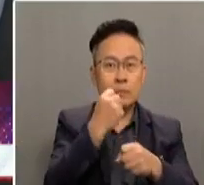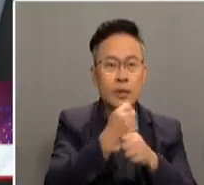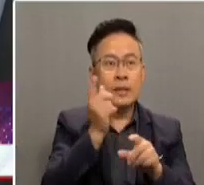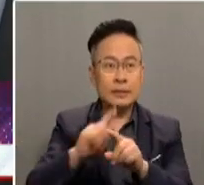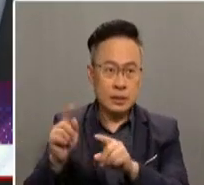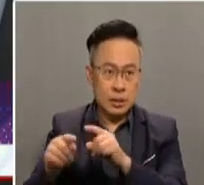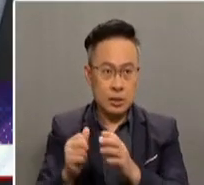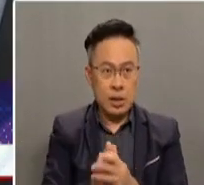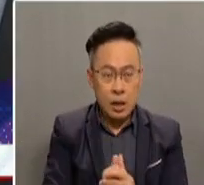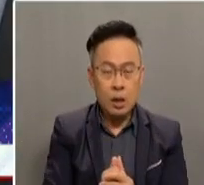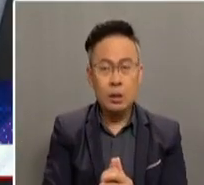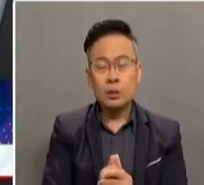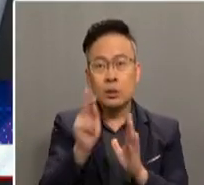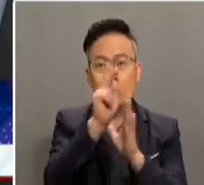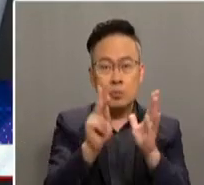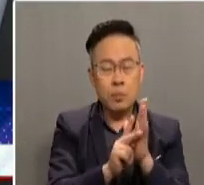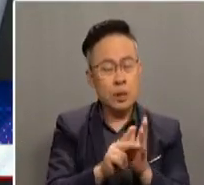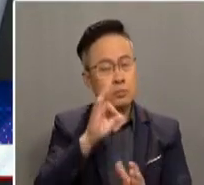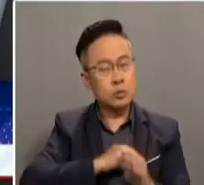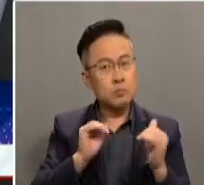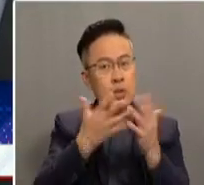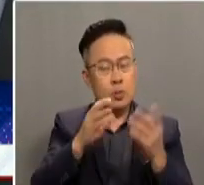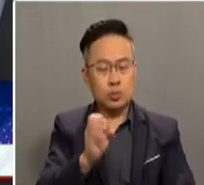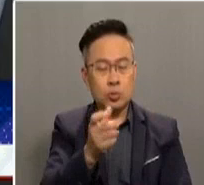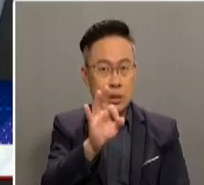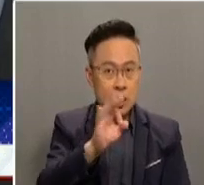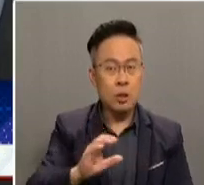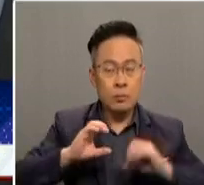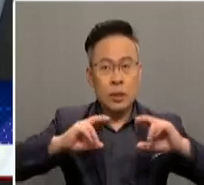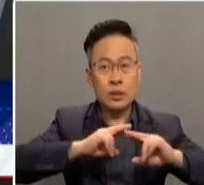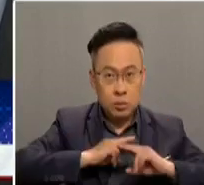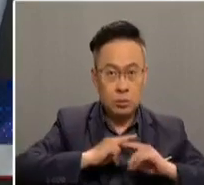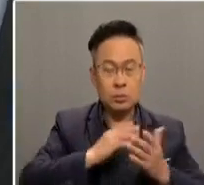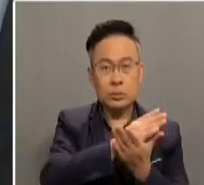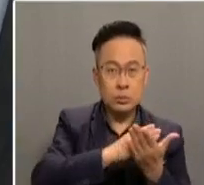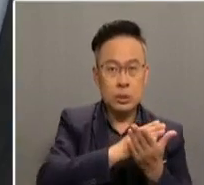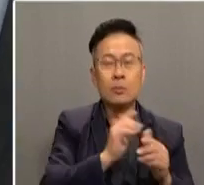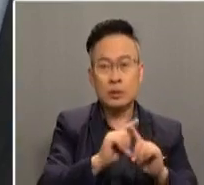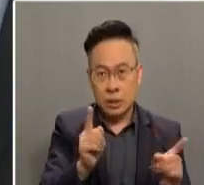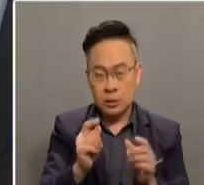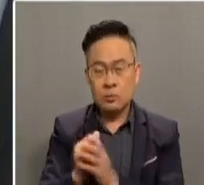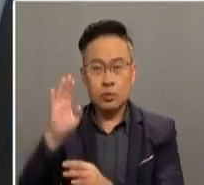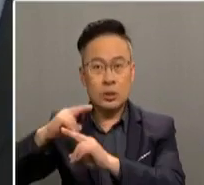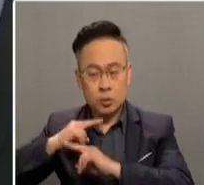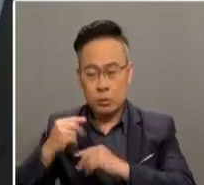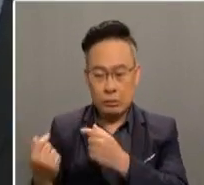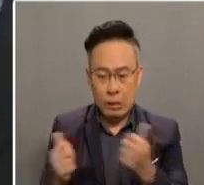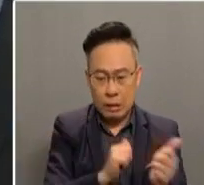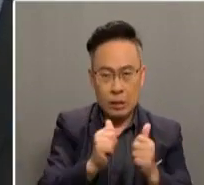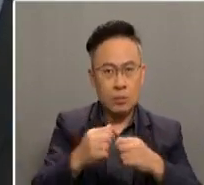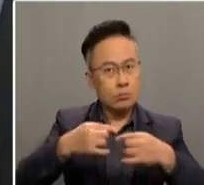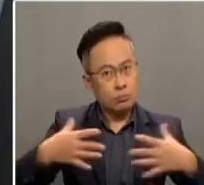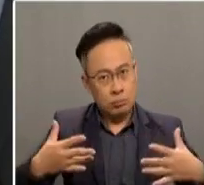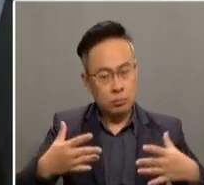เมื่อกฎหมายใช้ไม่ได้แล้วใช้แล้วไม่เกิดความเป็นธรรมหรือเกิดสิ่งที่มันลบกับเป็นภาพลบหรือเป็นด้านลบกับ